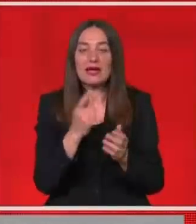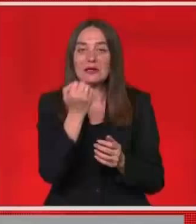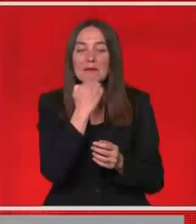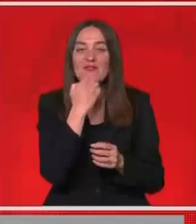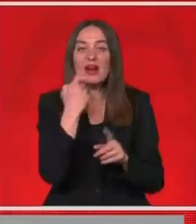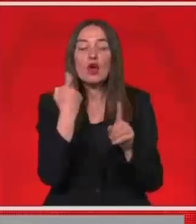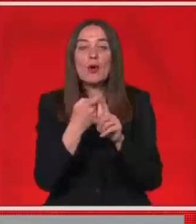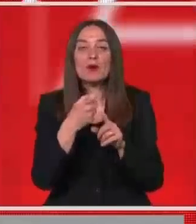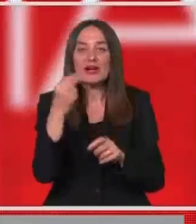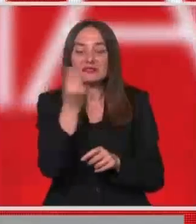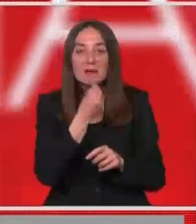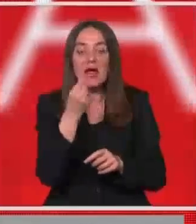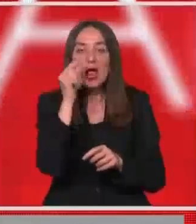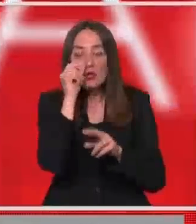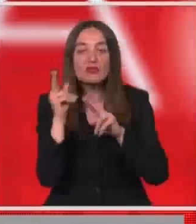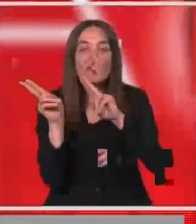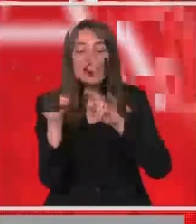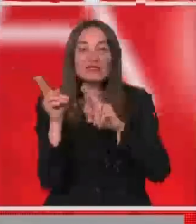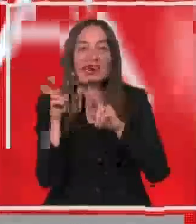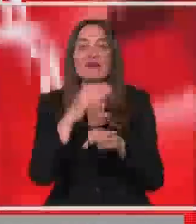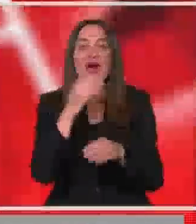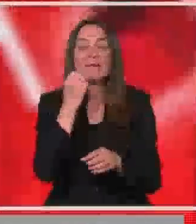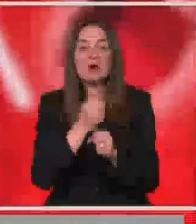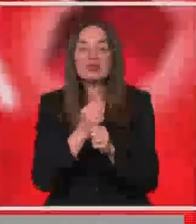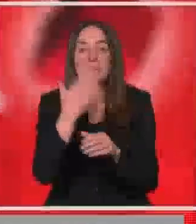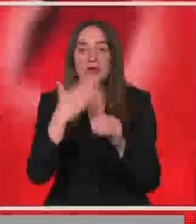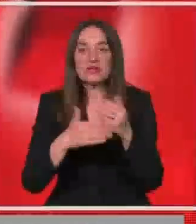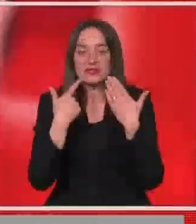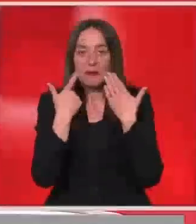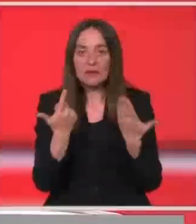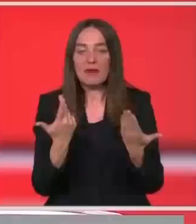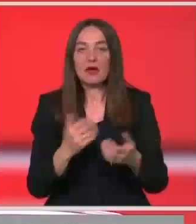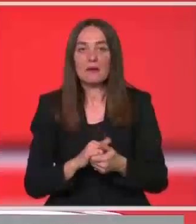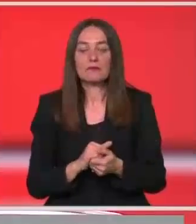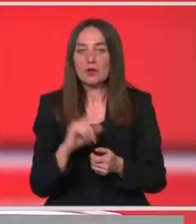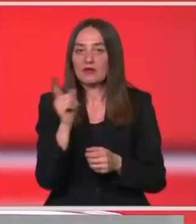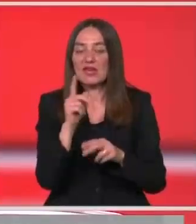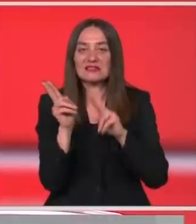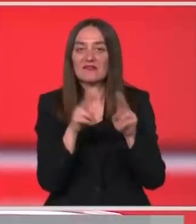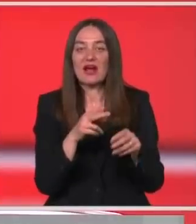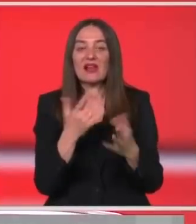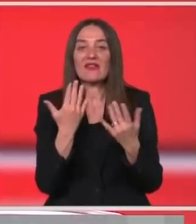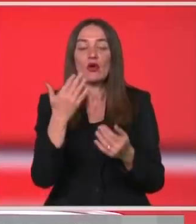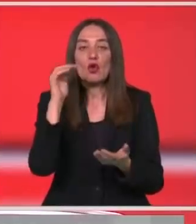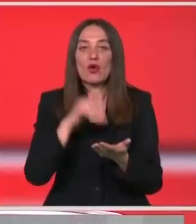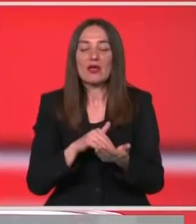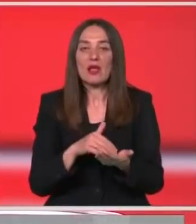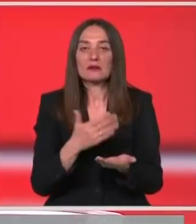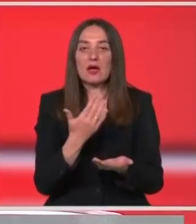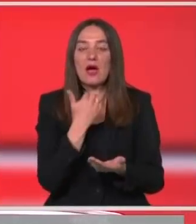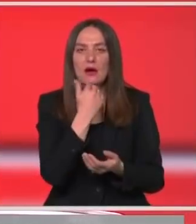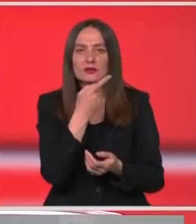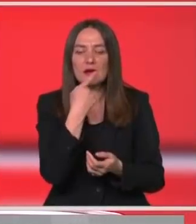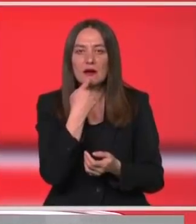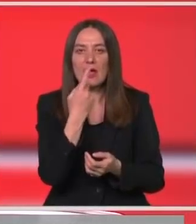komore Srbije, ljudi vratili samo posljednjih 7 dana. Čekajte, kako? Nije se vratilo nekoliko hiljada. Ako imate, rekli